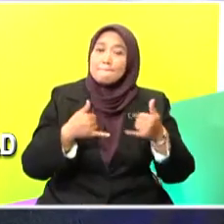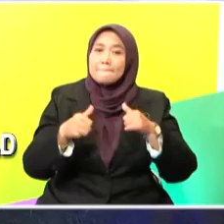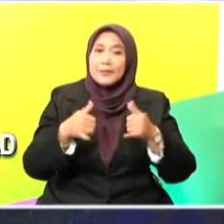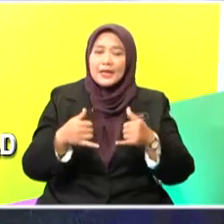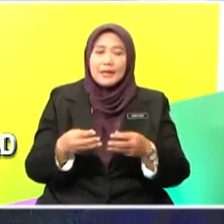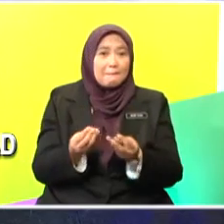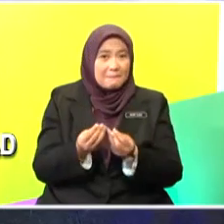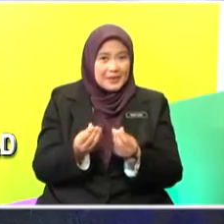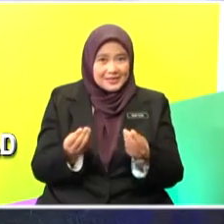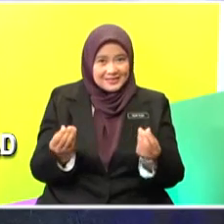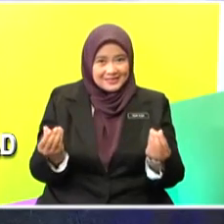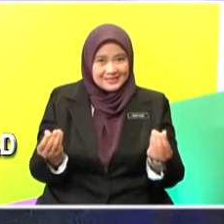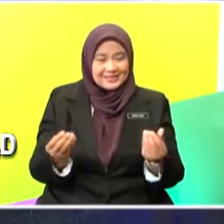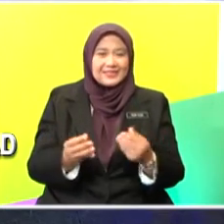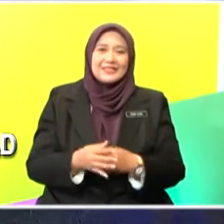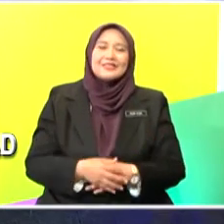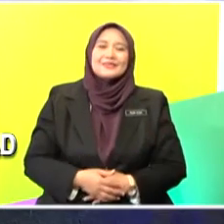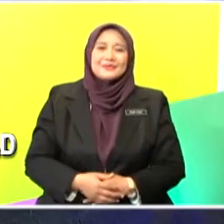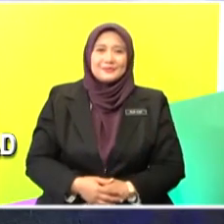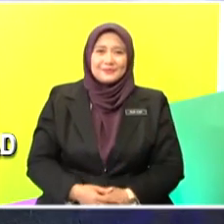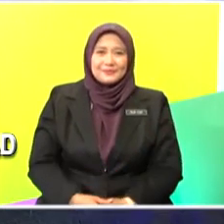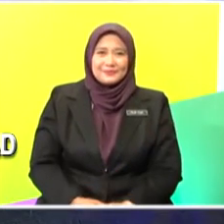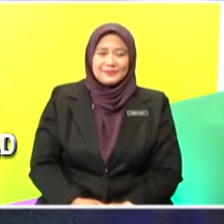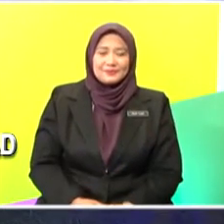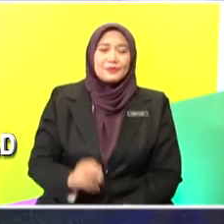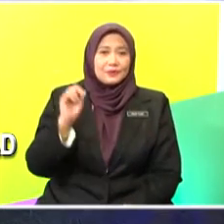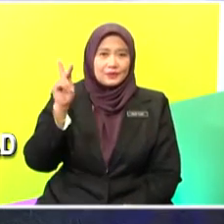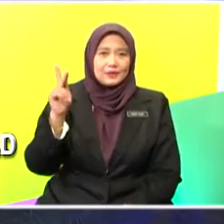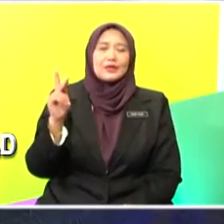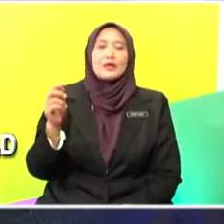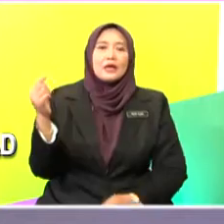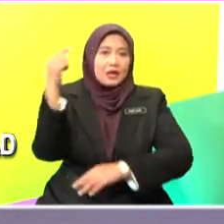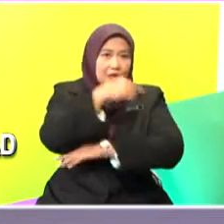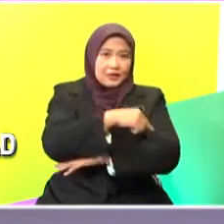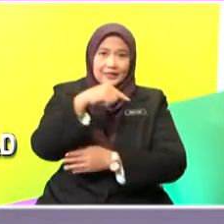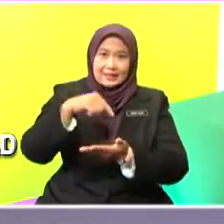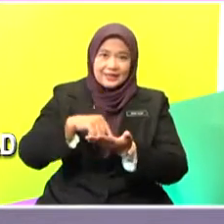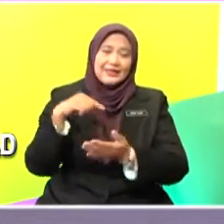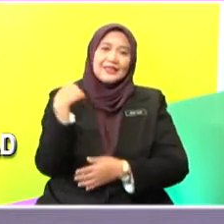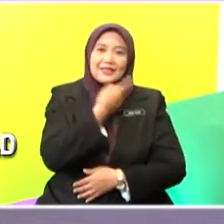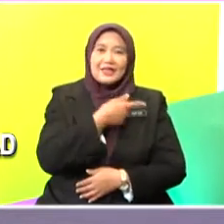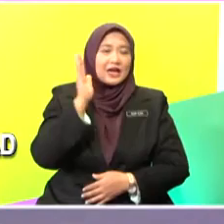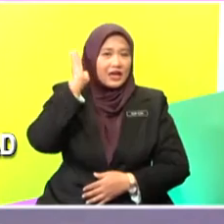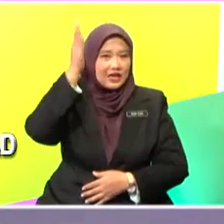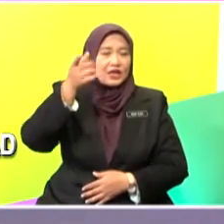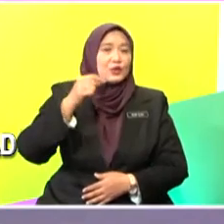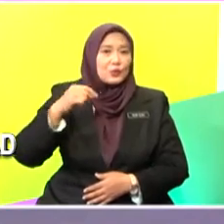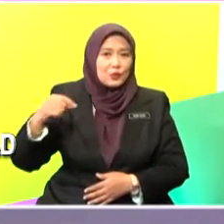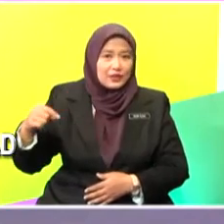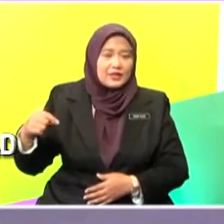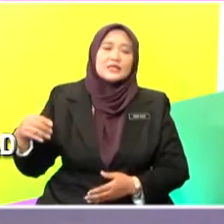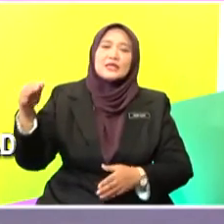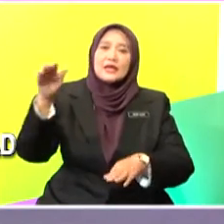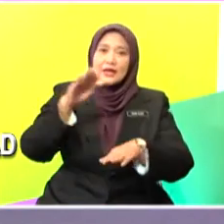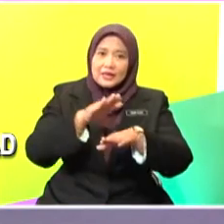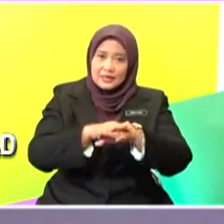pasir cikgu tu. Yeay. Saya pun ada pasir. Okey, hari ni Hakim, kita nak tulis atas pasir. Okay. Hakim nak